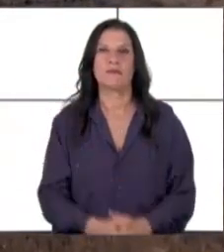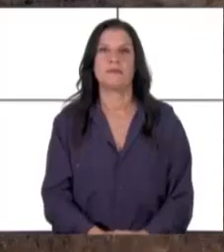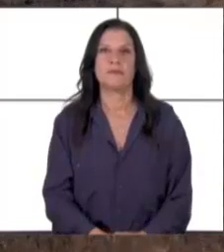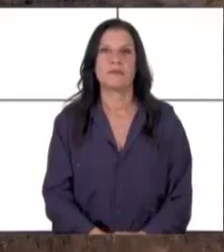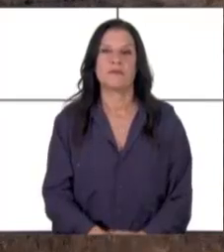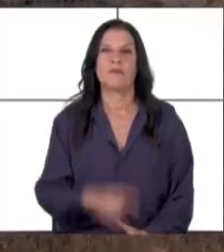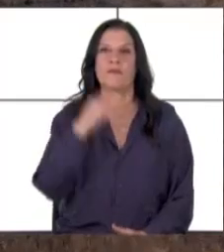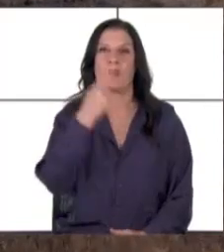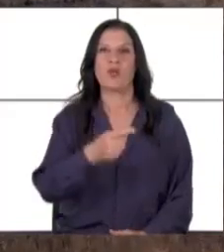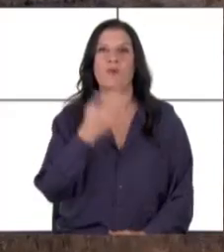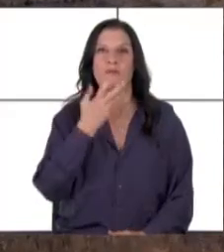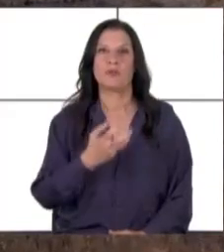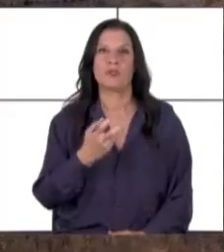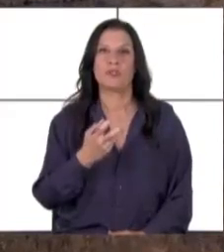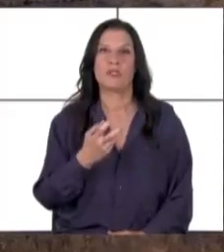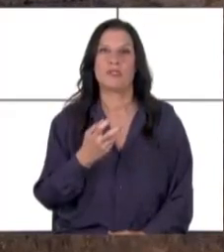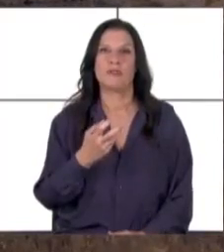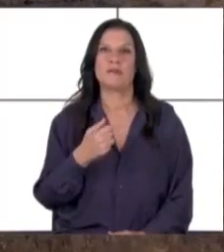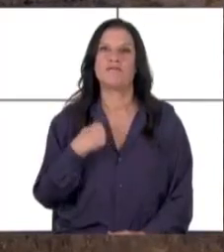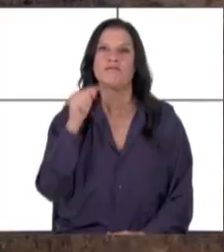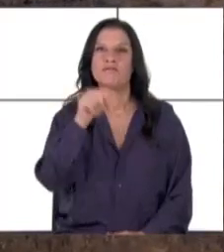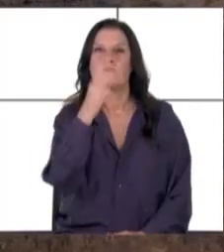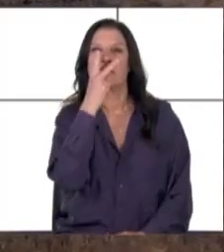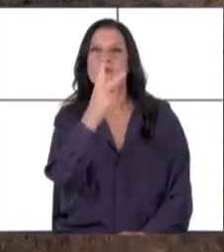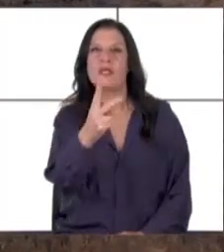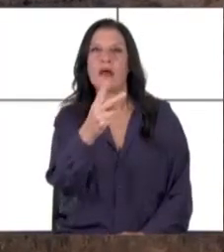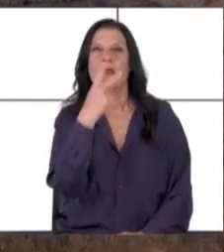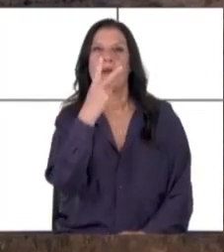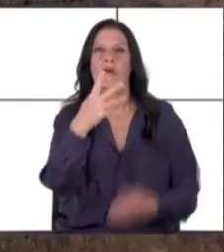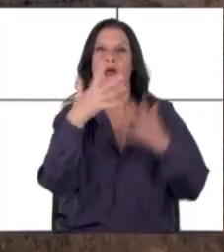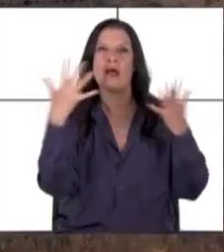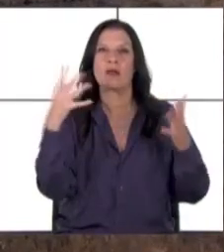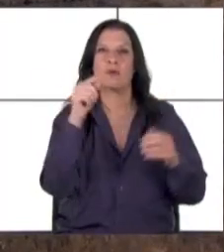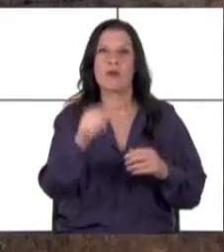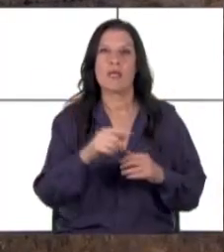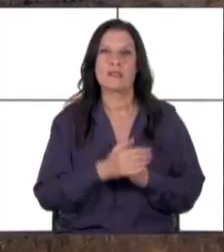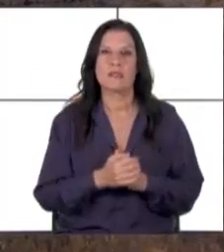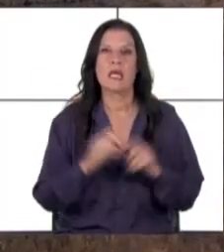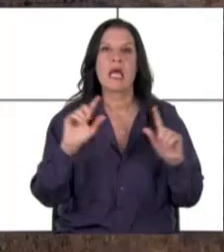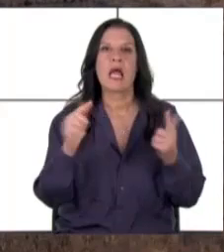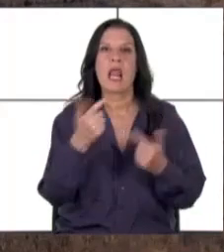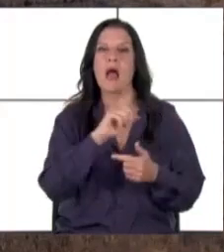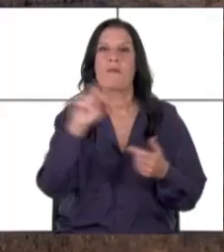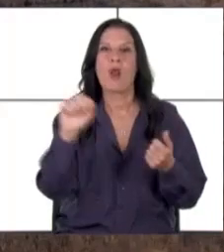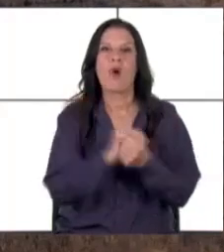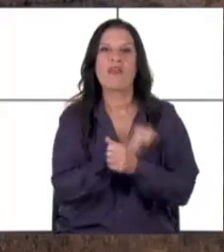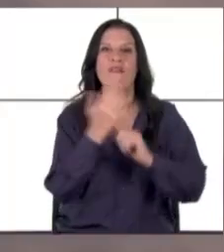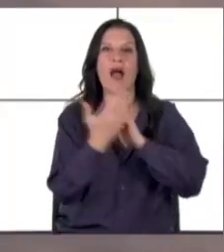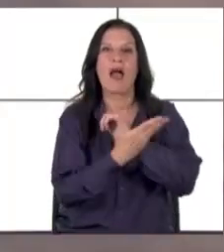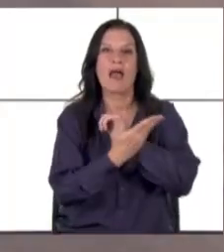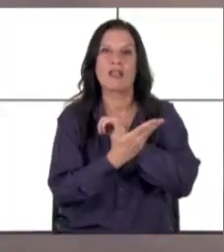ויאמר משה, אסור אנא ואראה את המראה הגדול הזה, מדוע לא יבער הסנה?